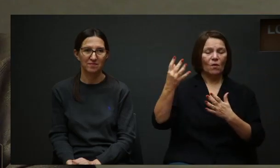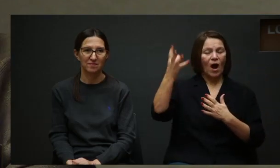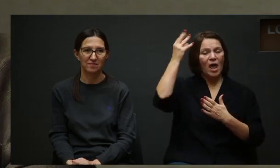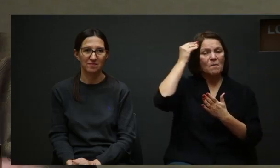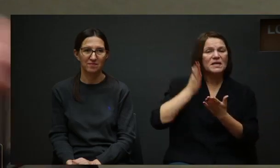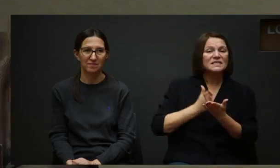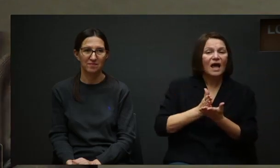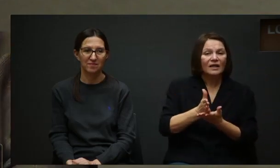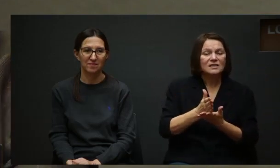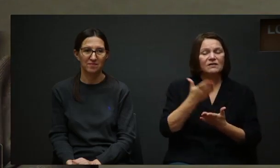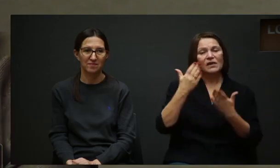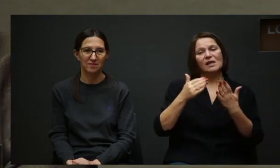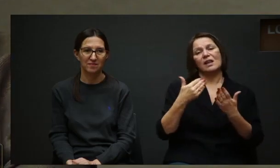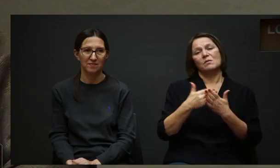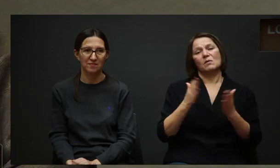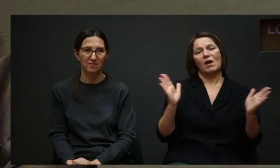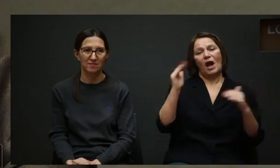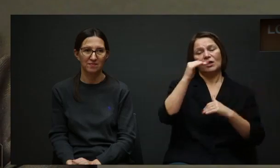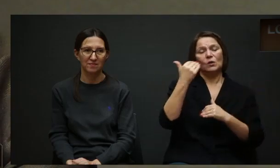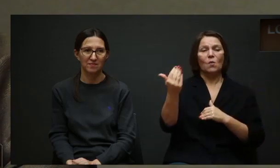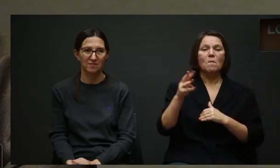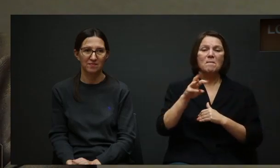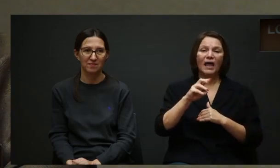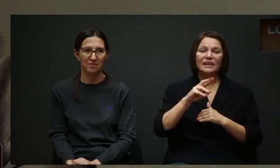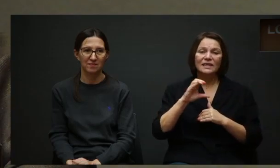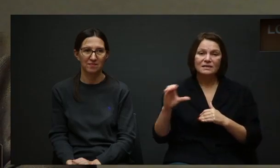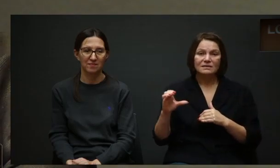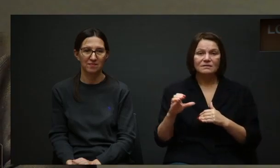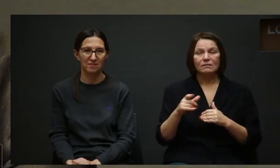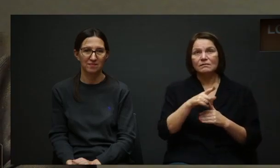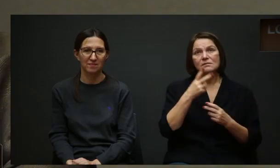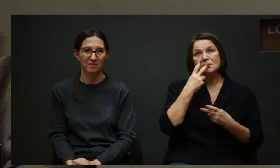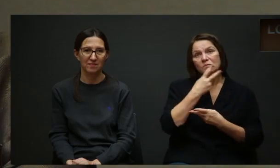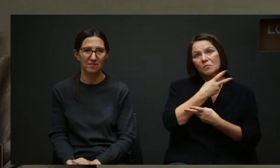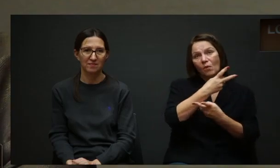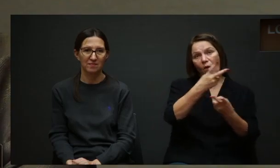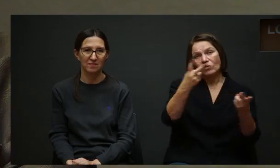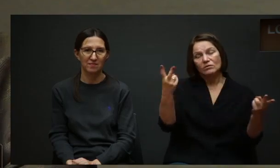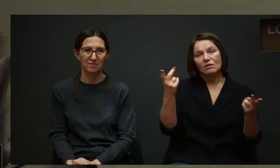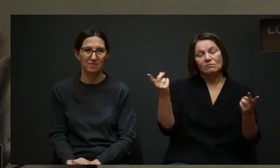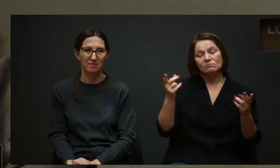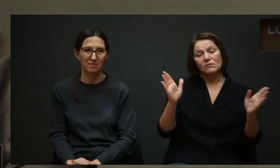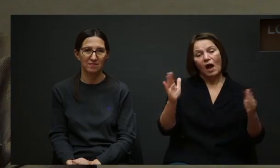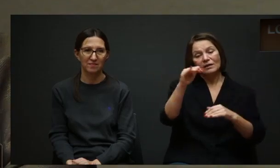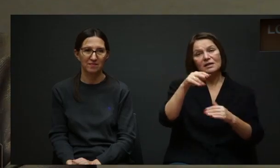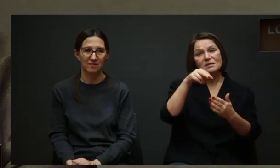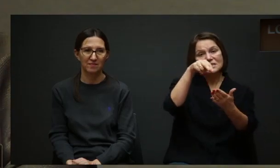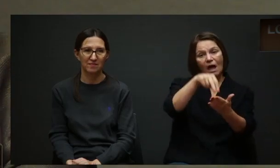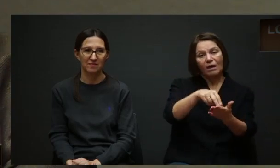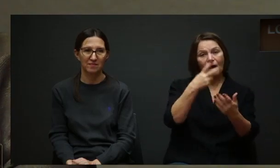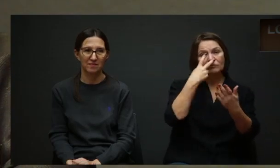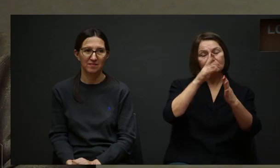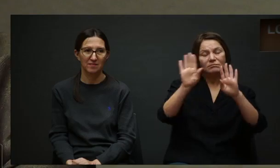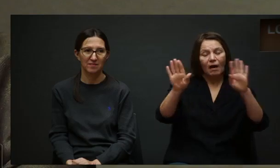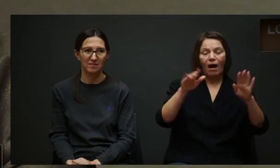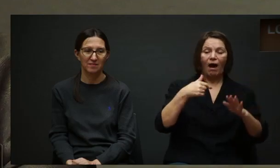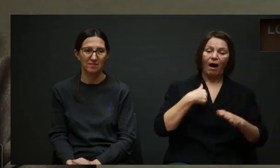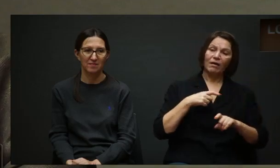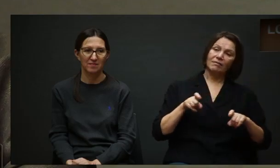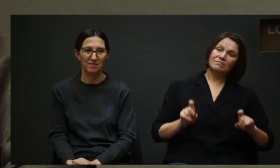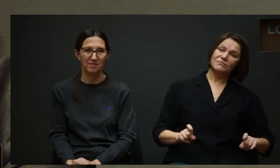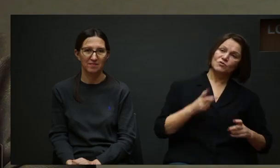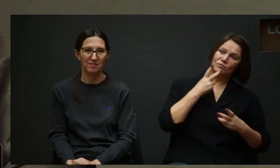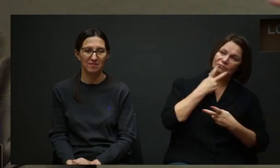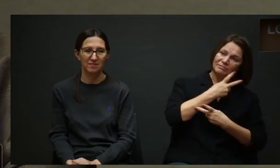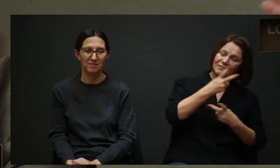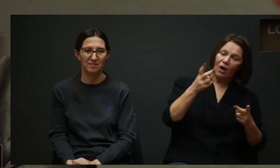там Матисс. И ты на них смотришь, просто они стоят, а ты сидишь. А там какие-то люди их носят, поднимают.